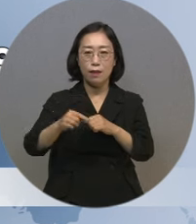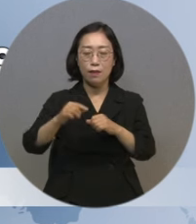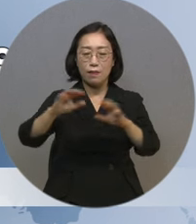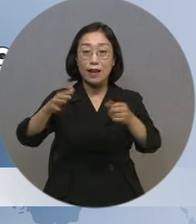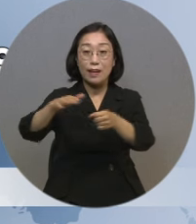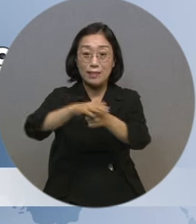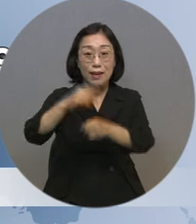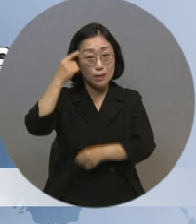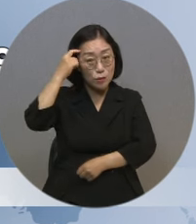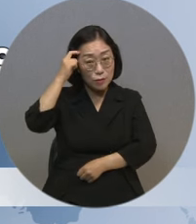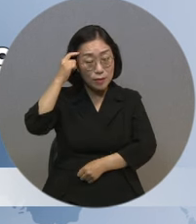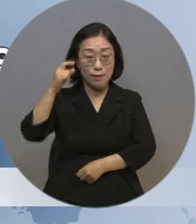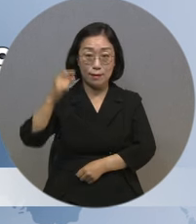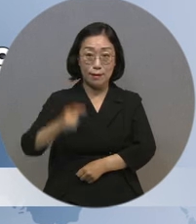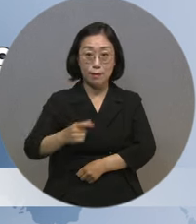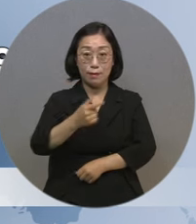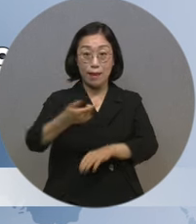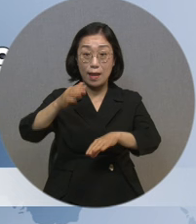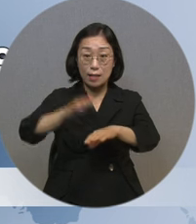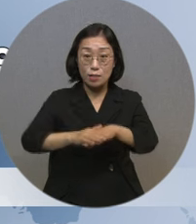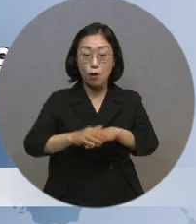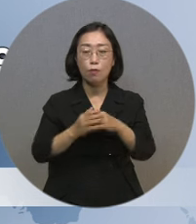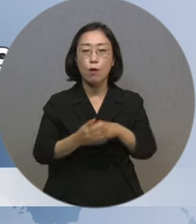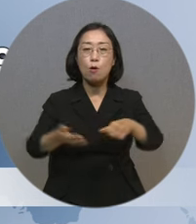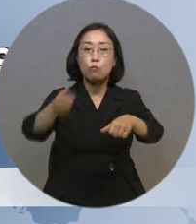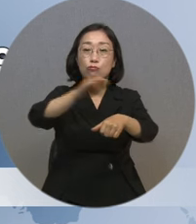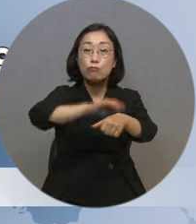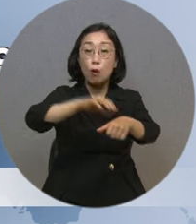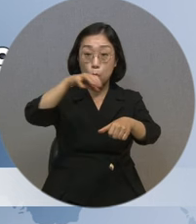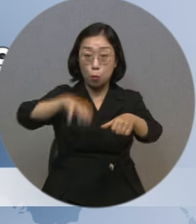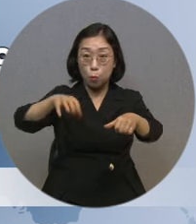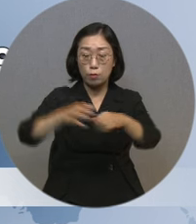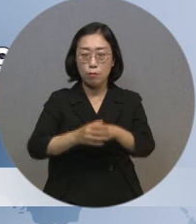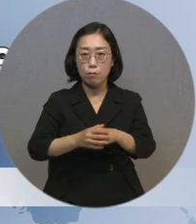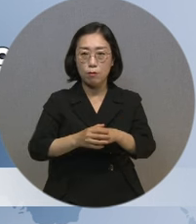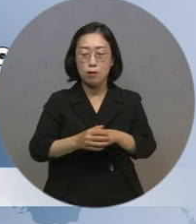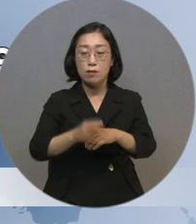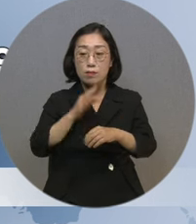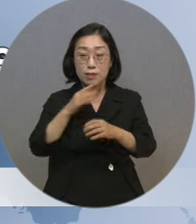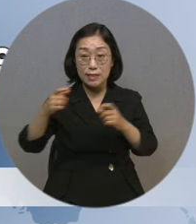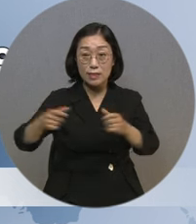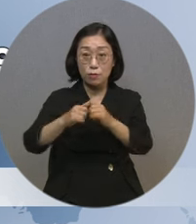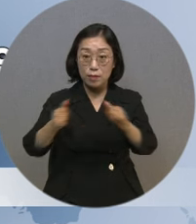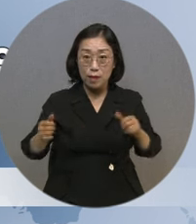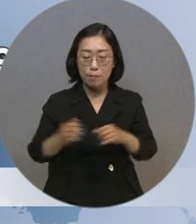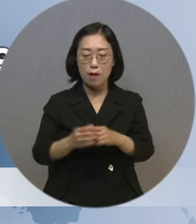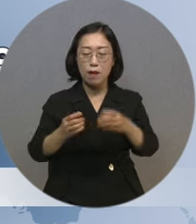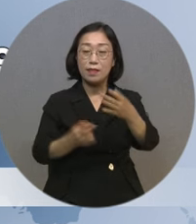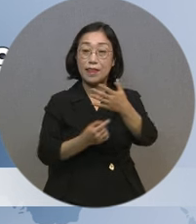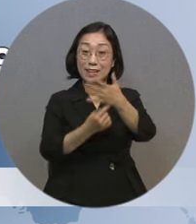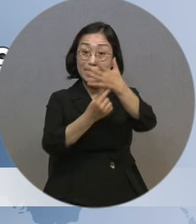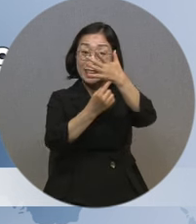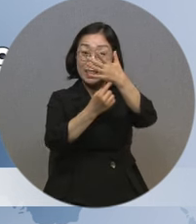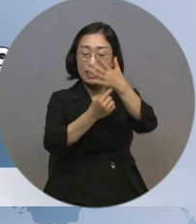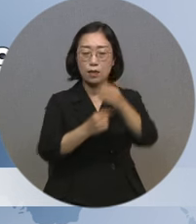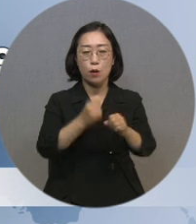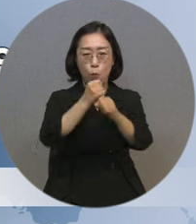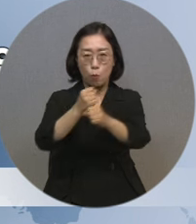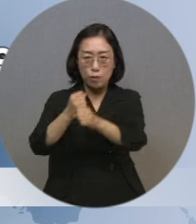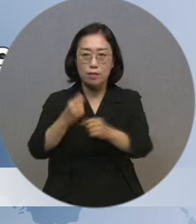기념하며 국립대전현충원은 현충원 전 묘역에 국민들이 직접 태극기를 꽂는 봉사활동을